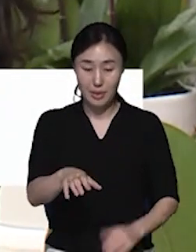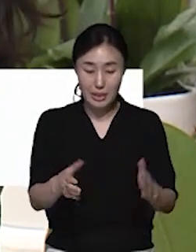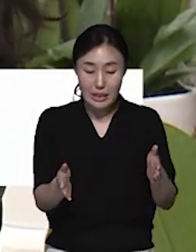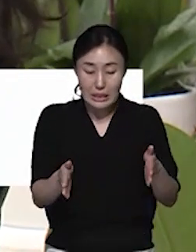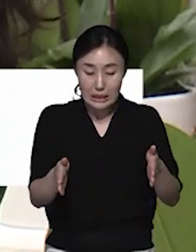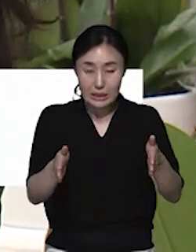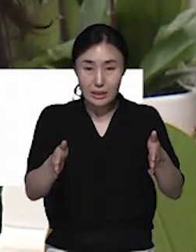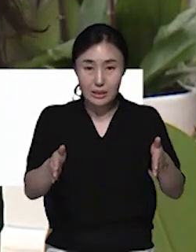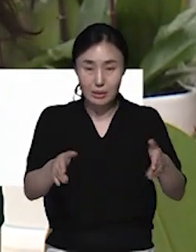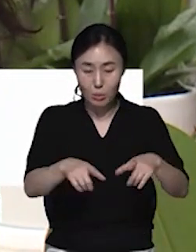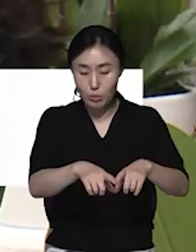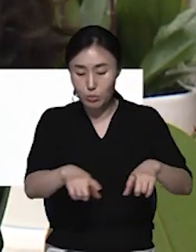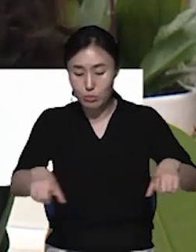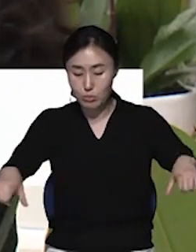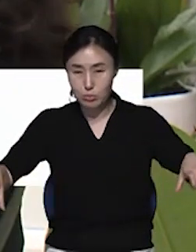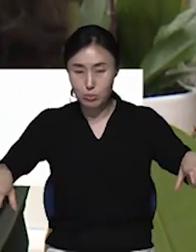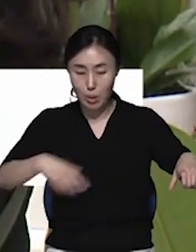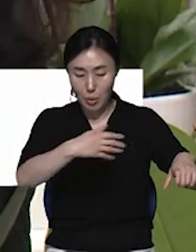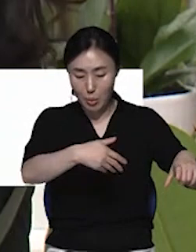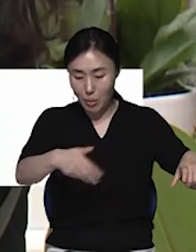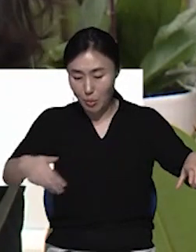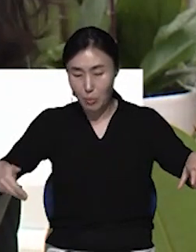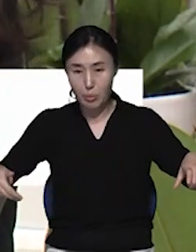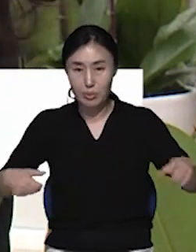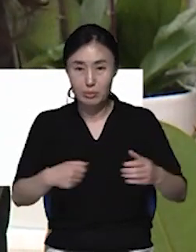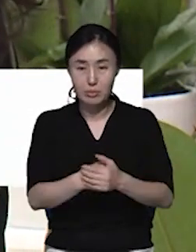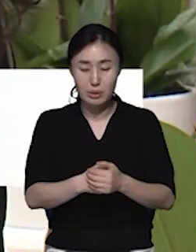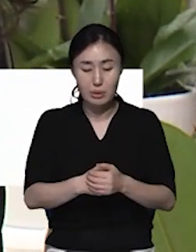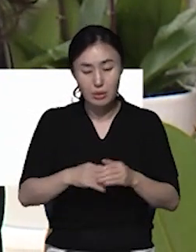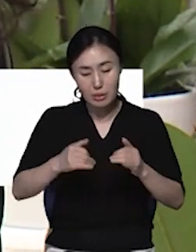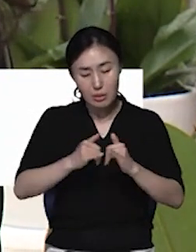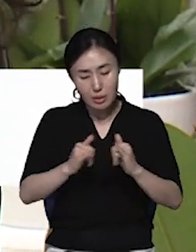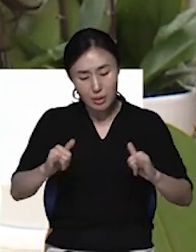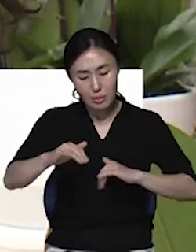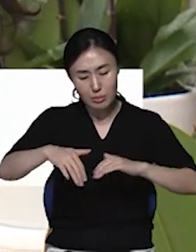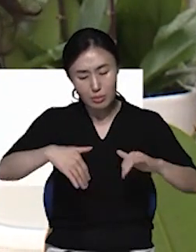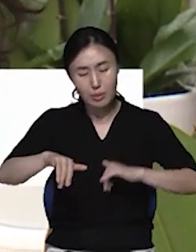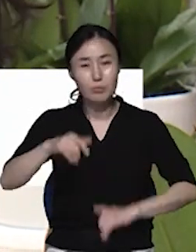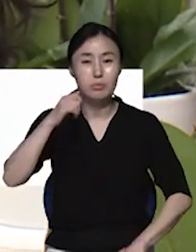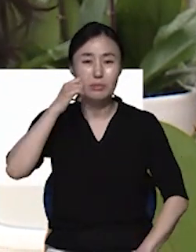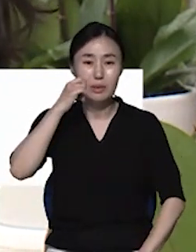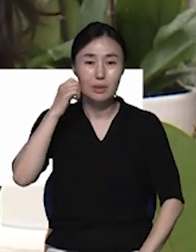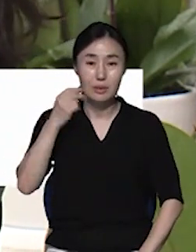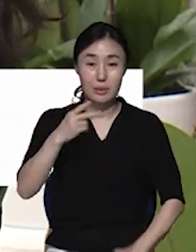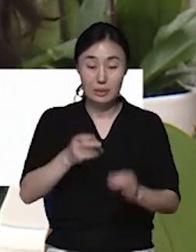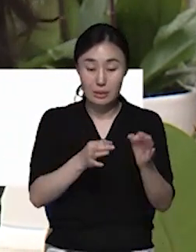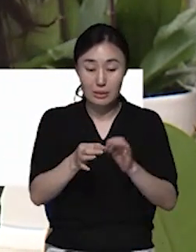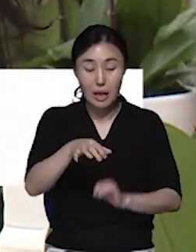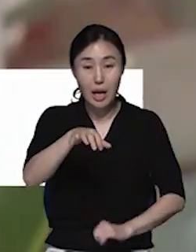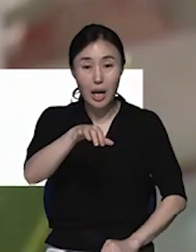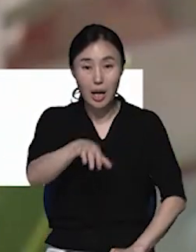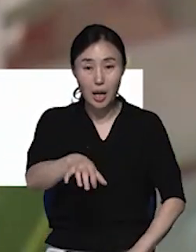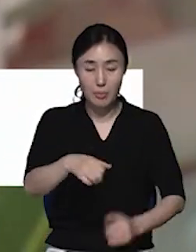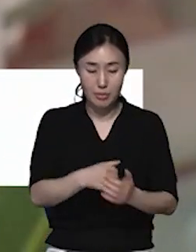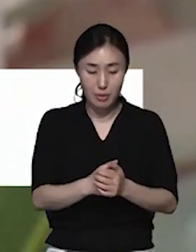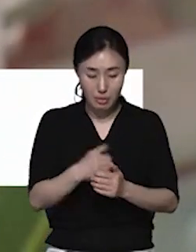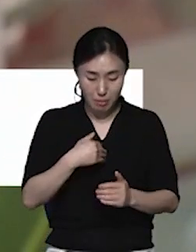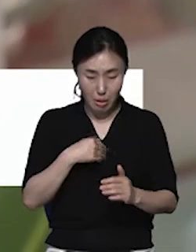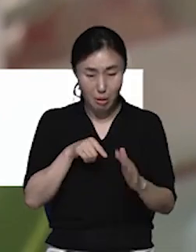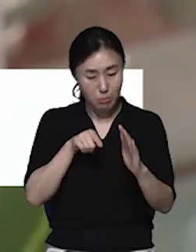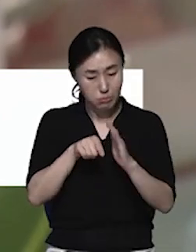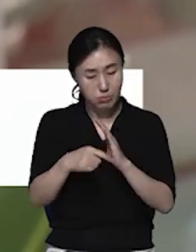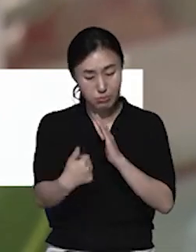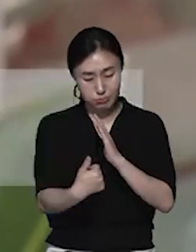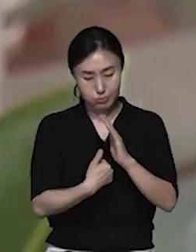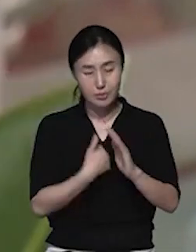다 헤쳐져 있고 손님들도 지나갈 수 없을 뿐더러 가게 앞에 주인조차도 들어올 수 없게 해놓은